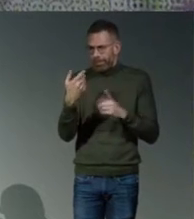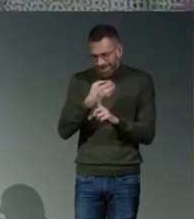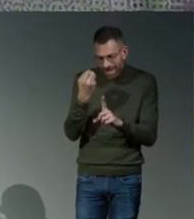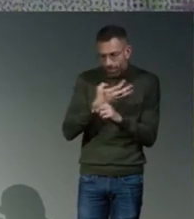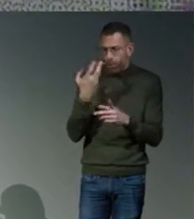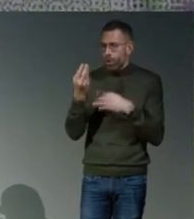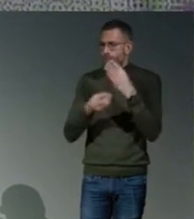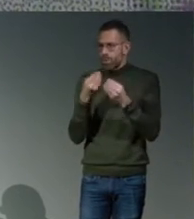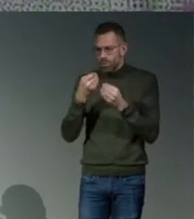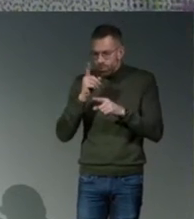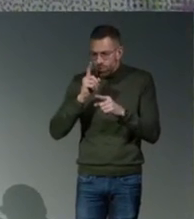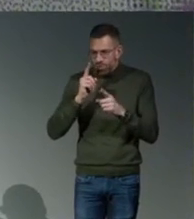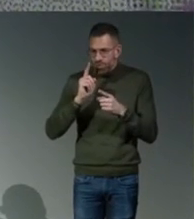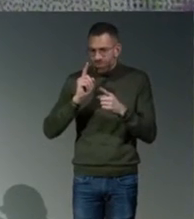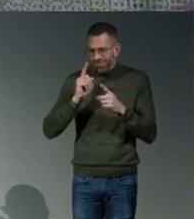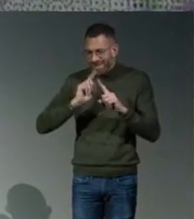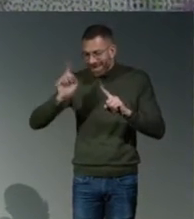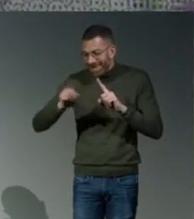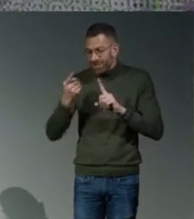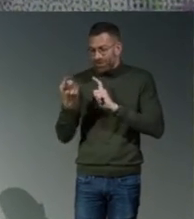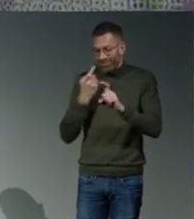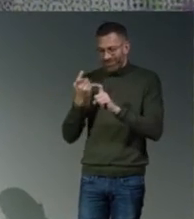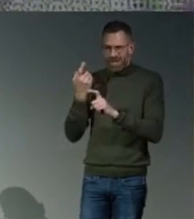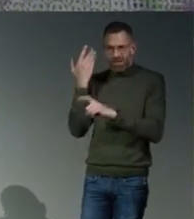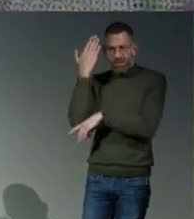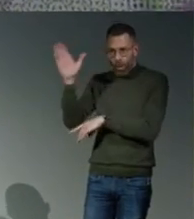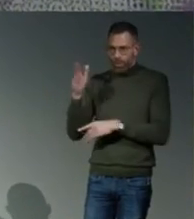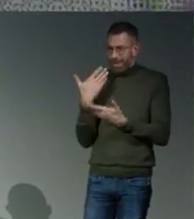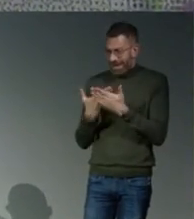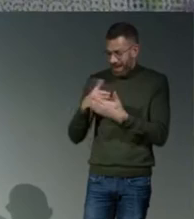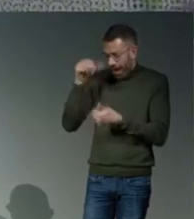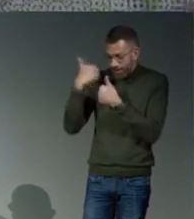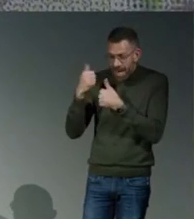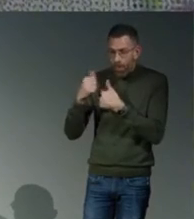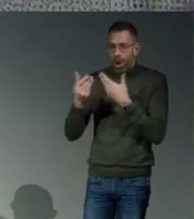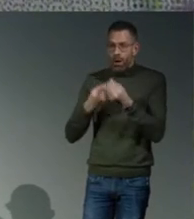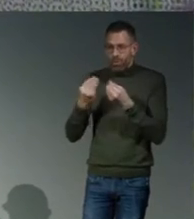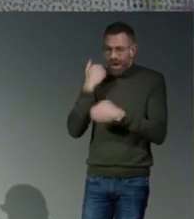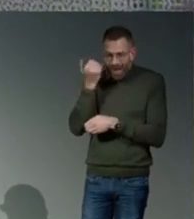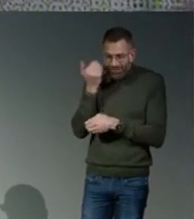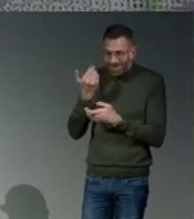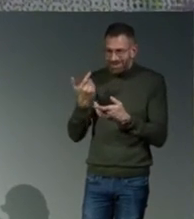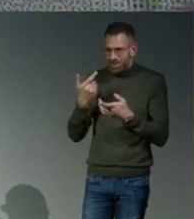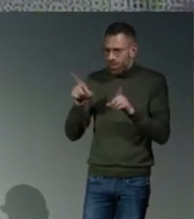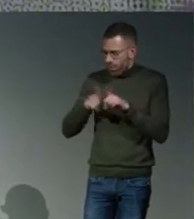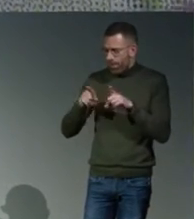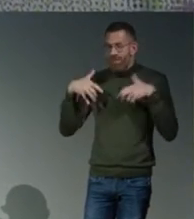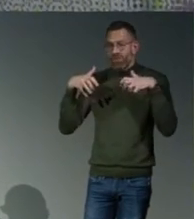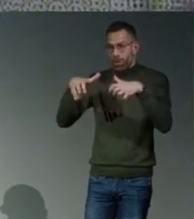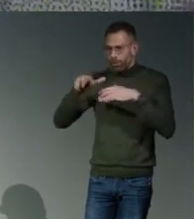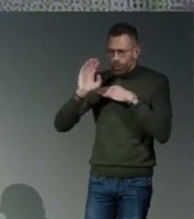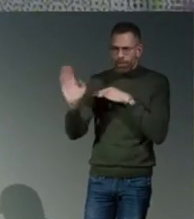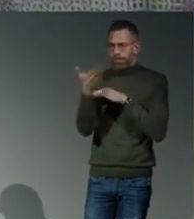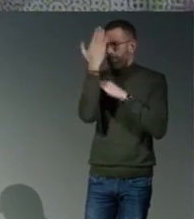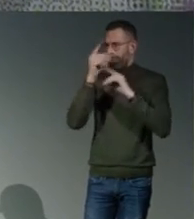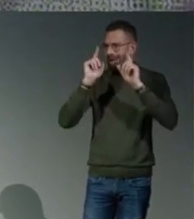le relent, et à savoir cette vie affective, cette mémoire qu'il encine, qui revient à la manière d'une image fantôme, et